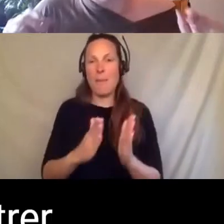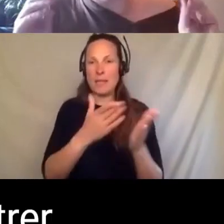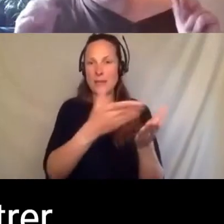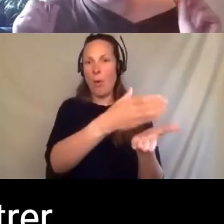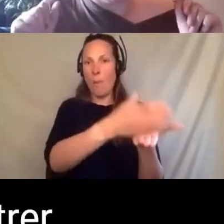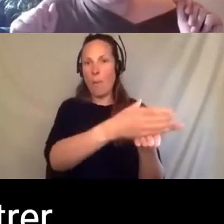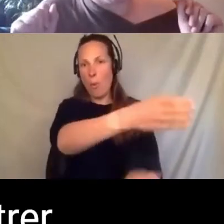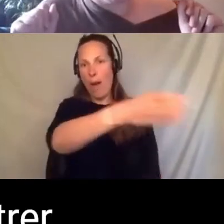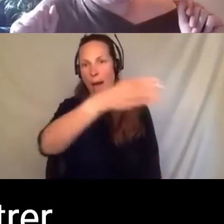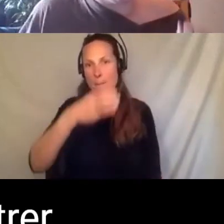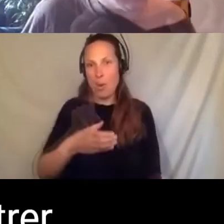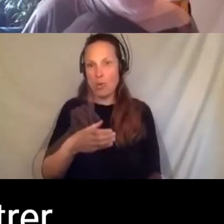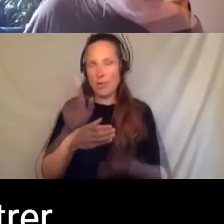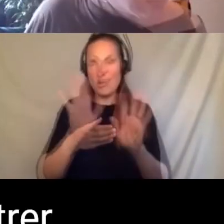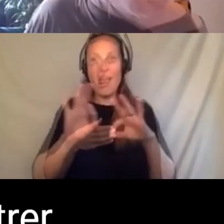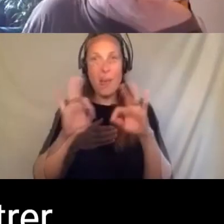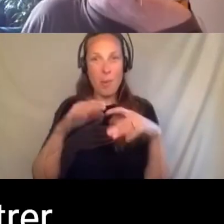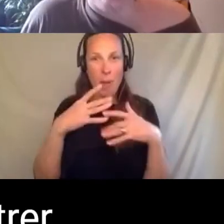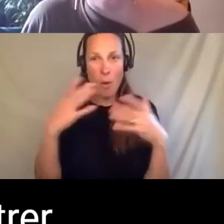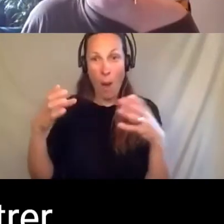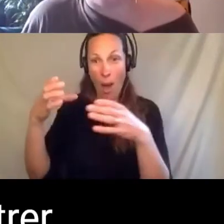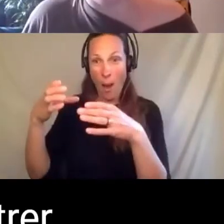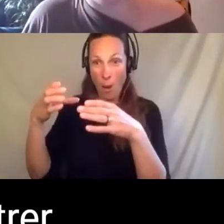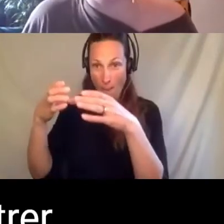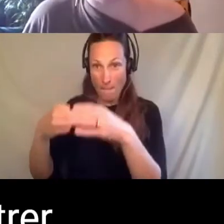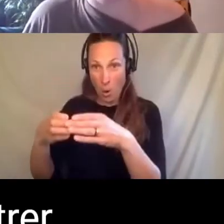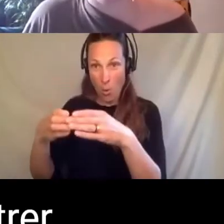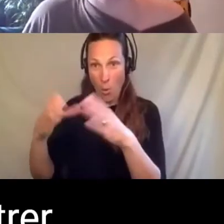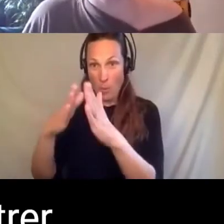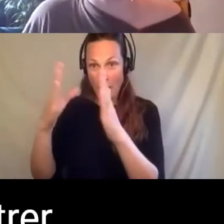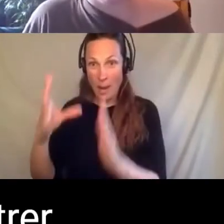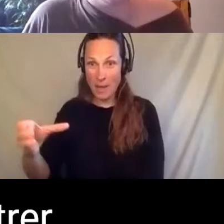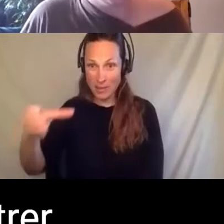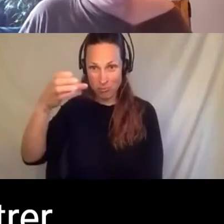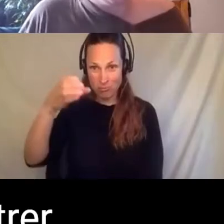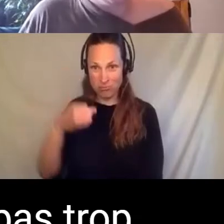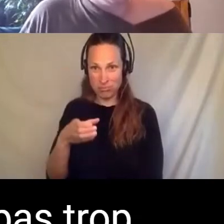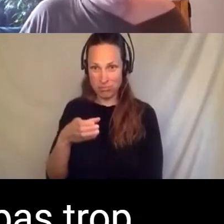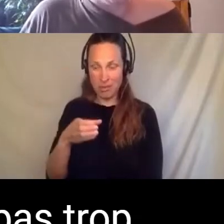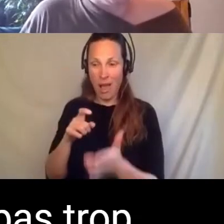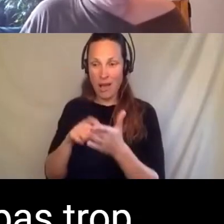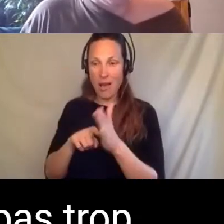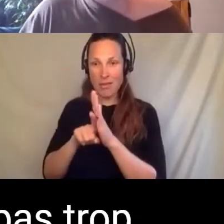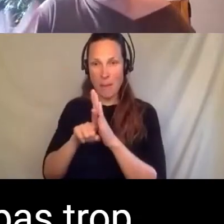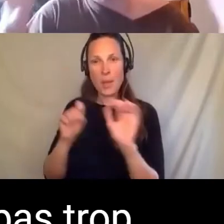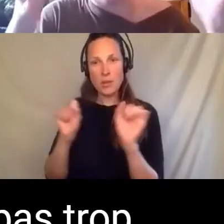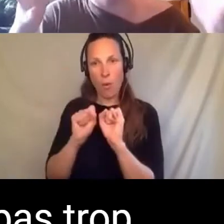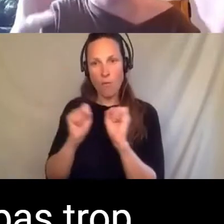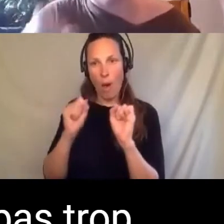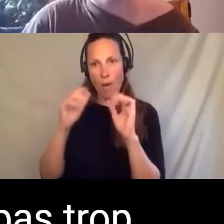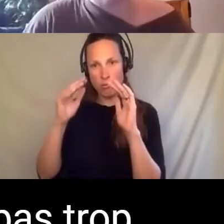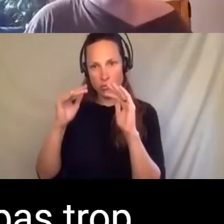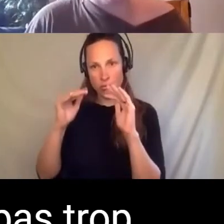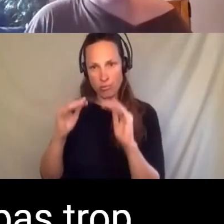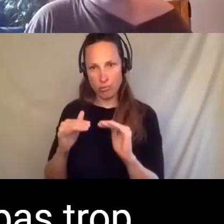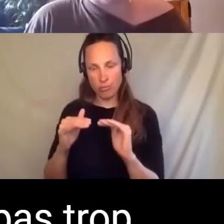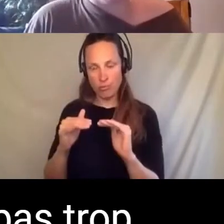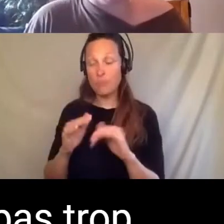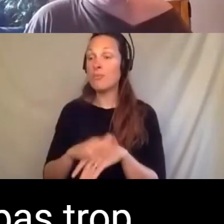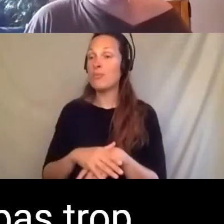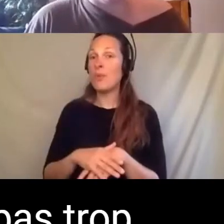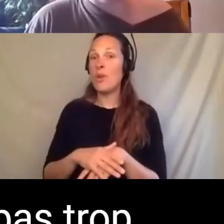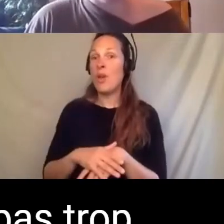C'est ça. L'important, c'est juste de rentrer votre pot à l'intérieur quand il fait froid. Alors, c'est besoin en eau.